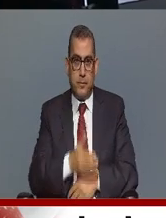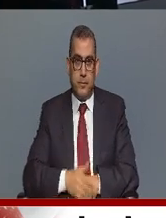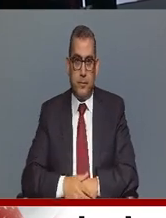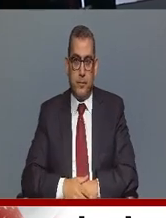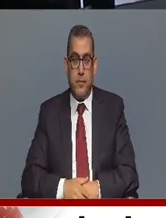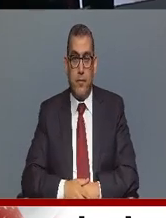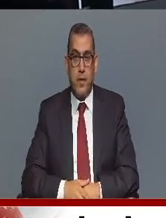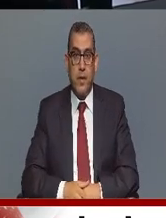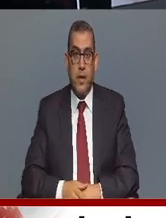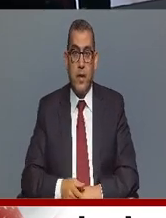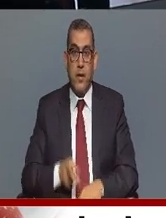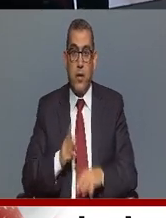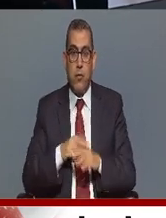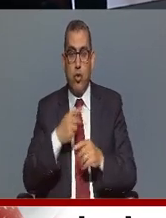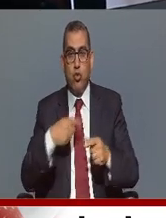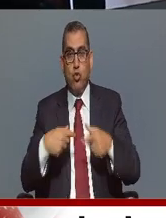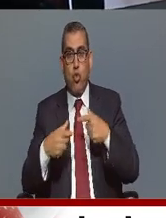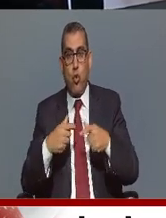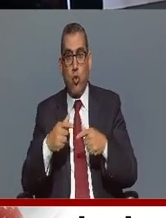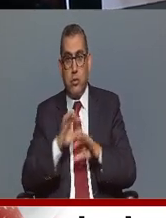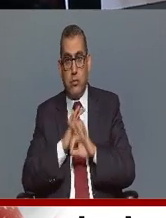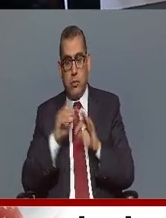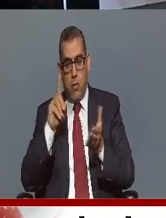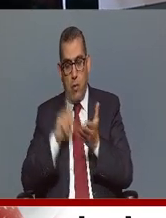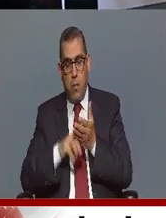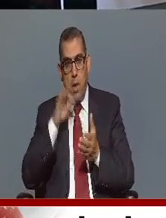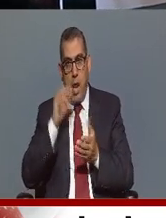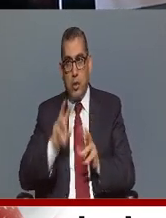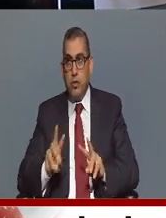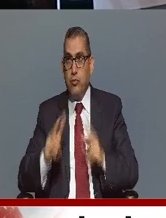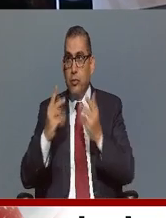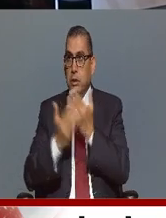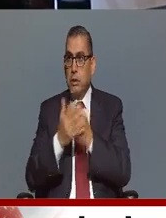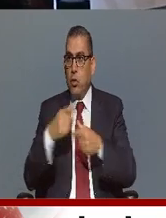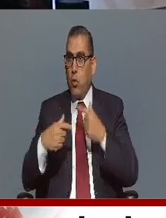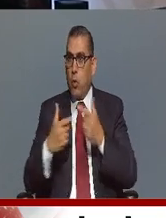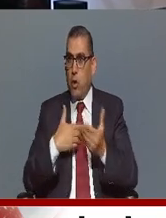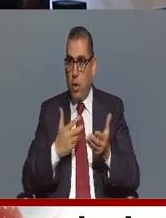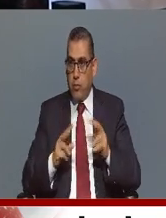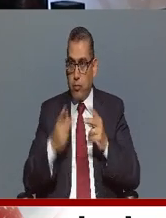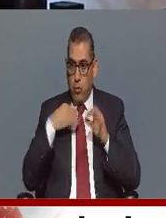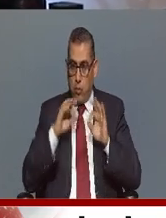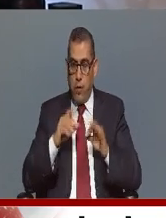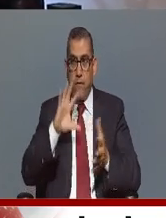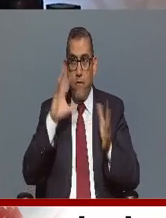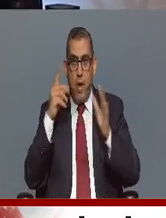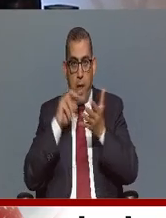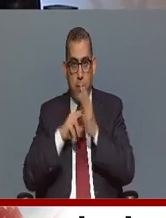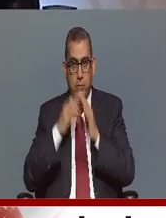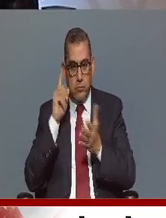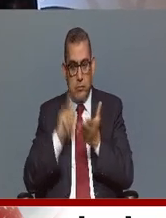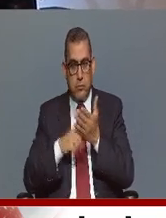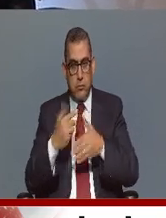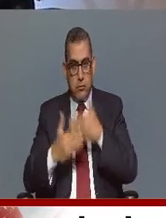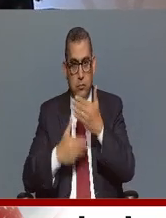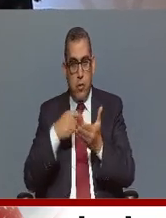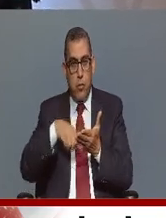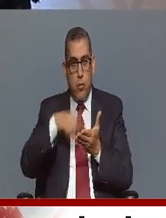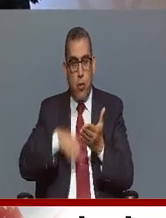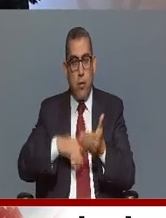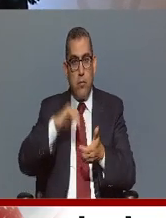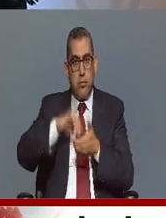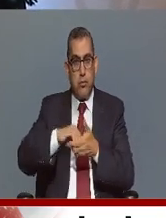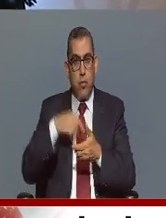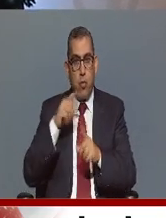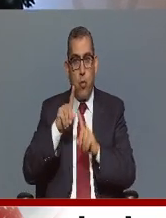في مجال التكنولوجيا طبعا كان لازم نواكب التطور التكنولوجي اللي بيحصل في العالم كله، فكان في بروتوكول موقع مع